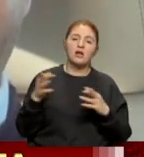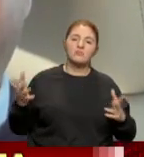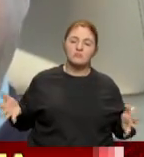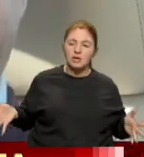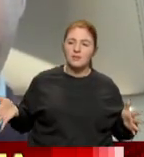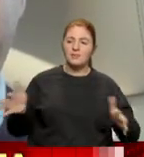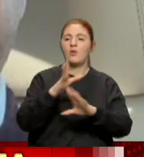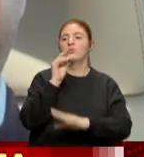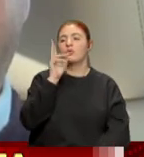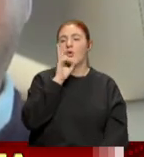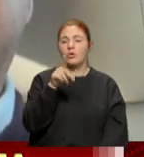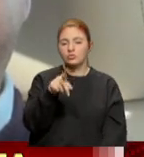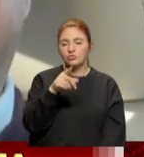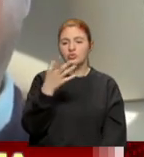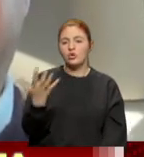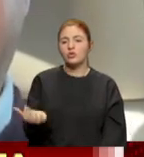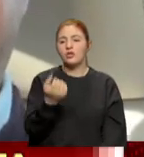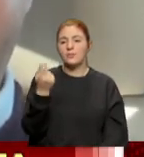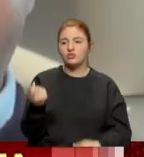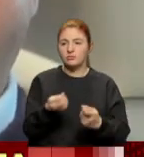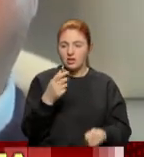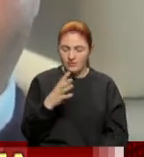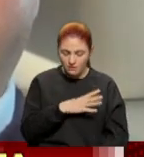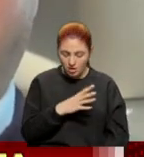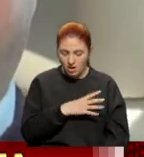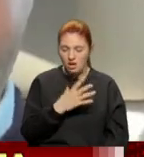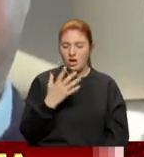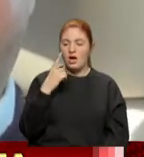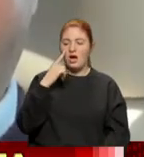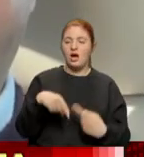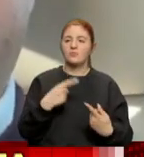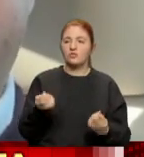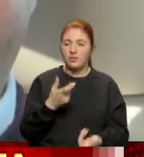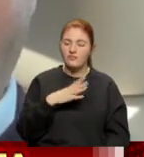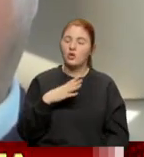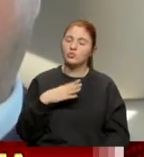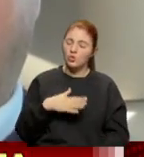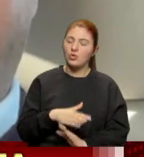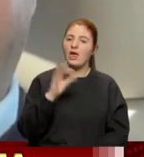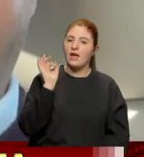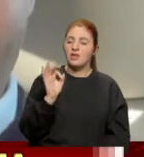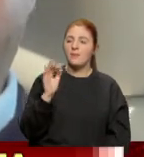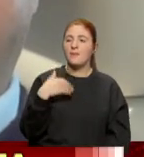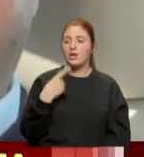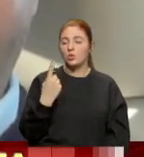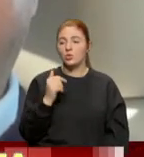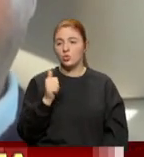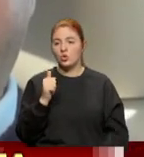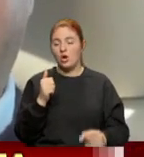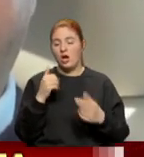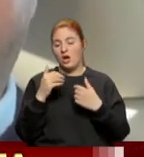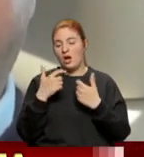yıkıldığını görüyorsunuz. Kurtarma çabaları var, arama çabaları var, doğru. Ama ben ilk gün